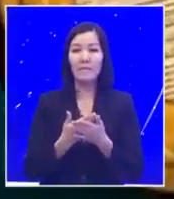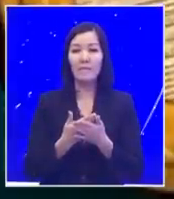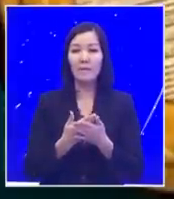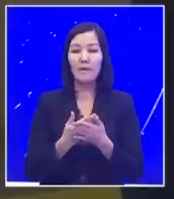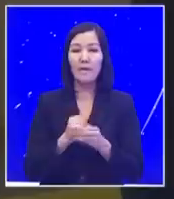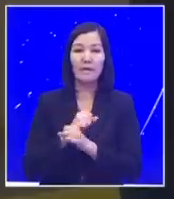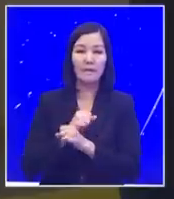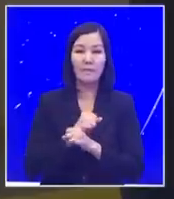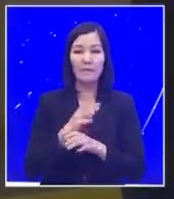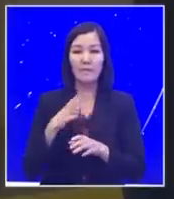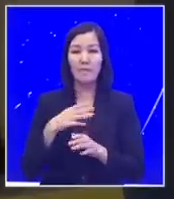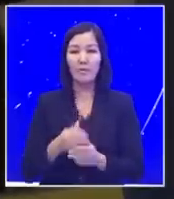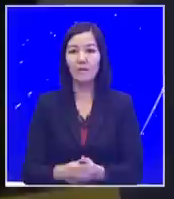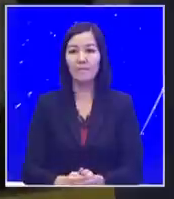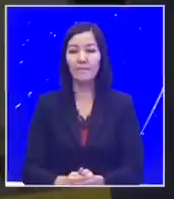болған адамдар.